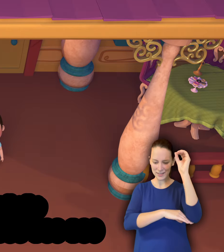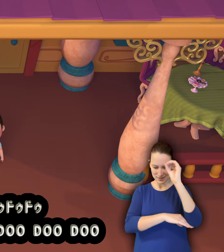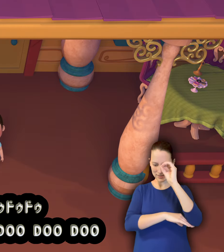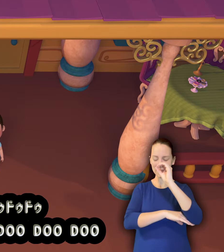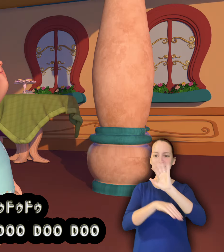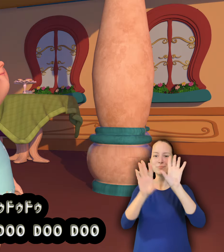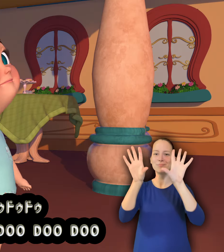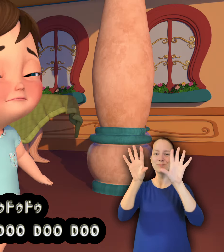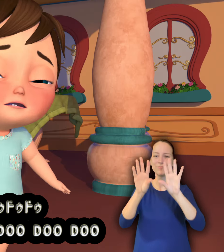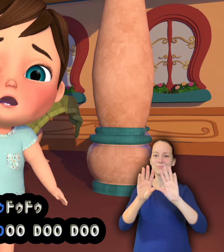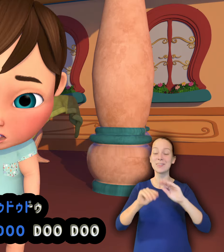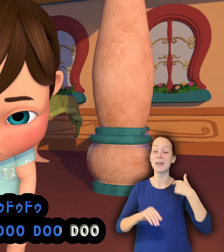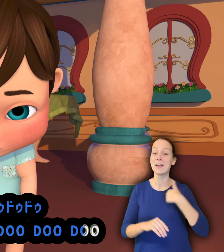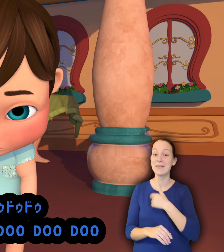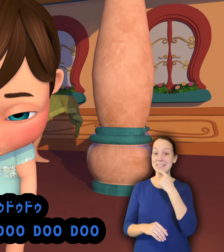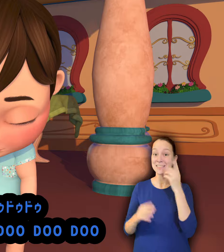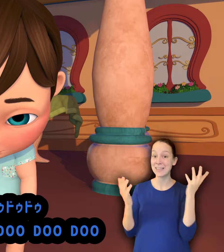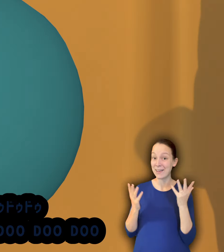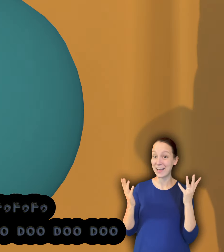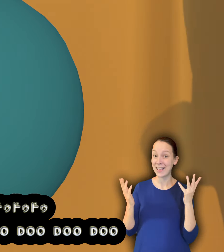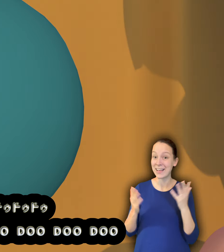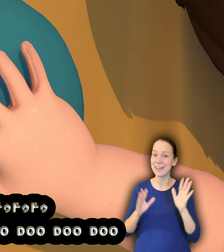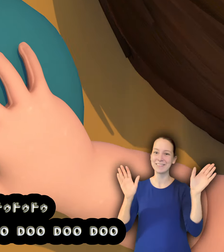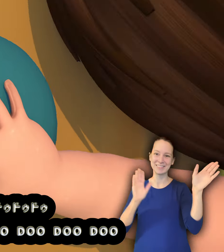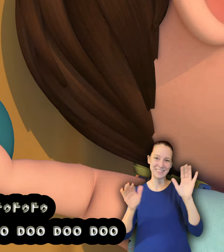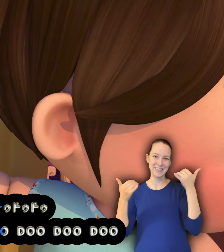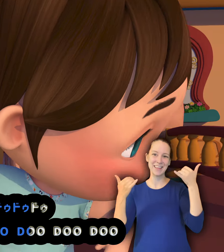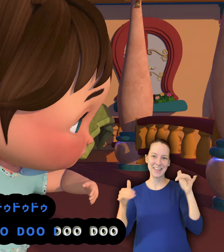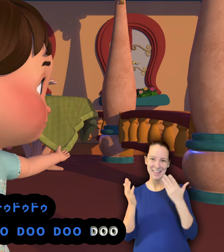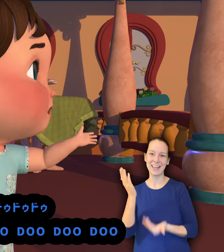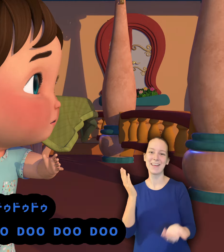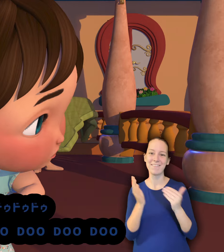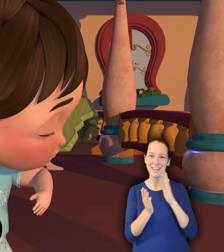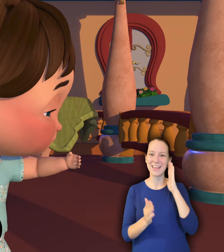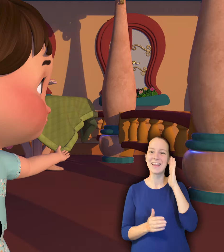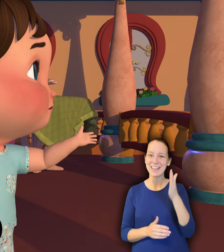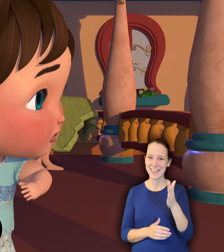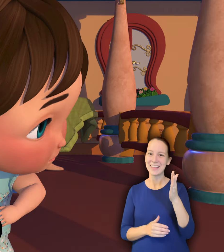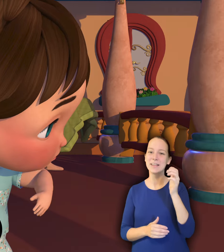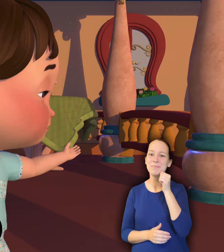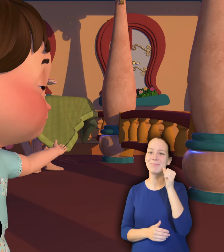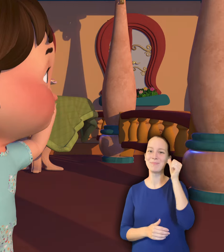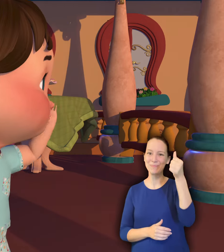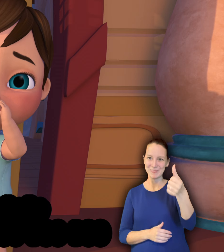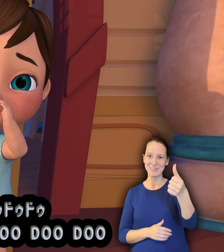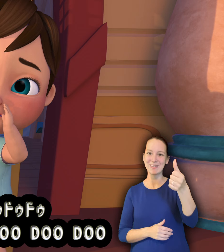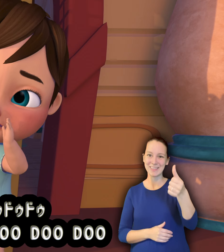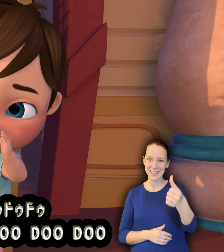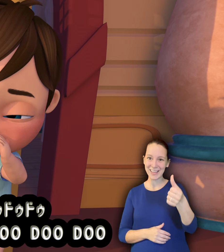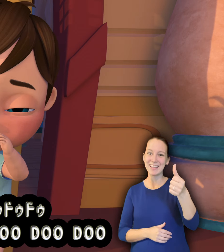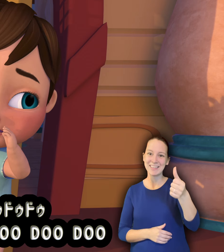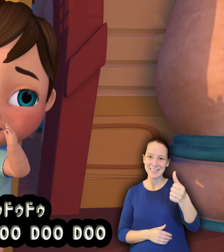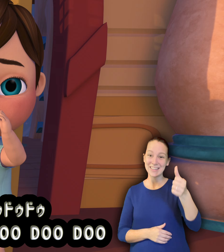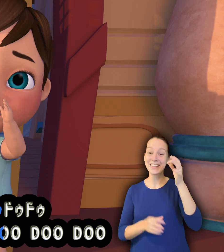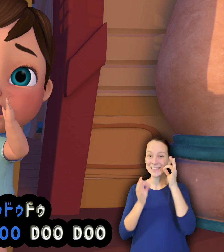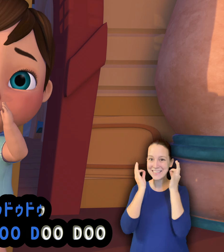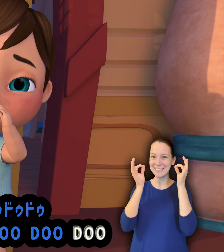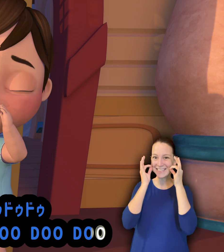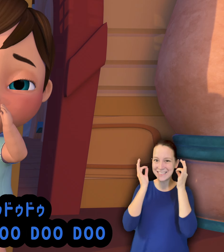はきれいだまた明日遊ぶよ